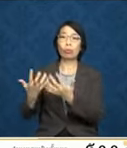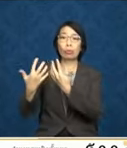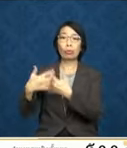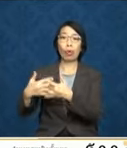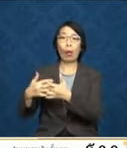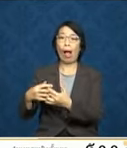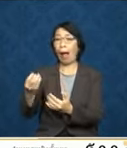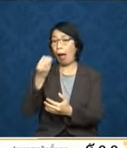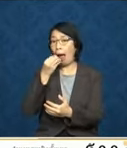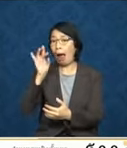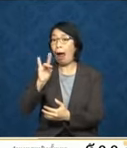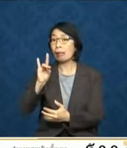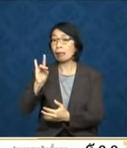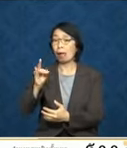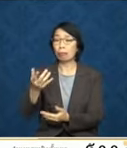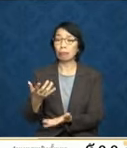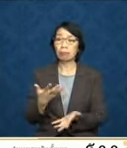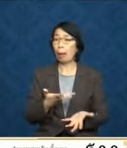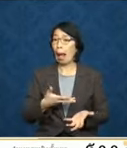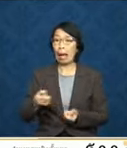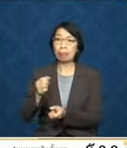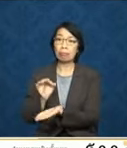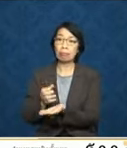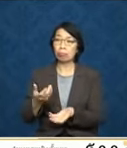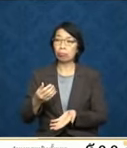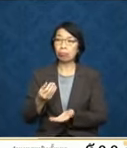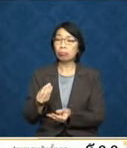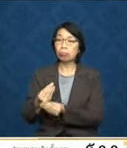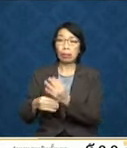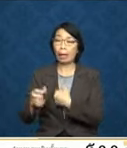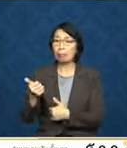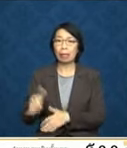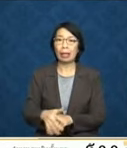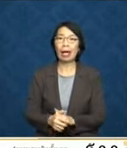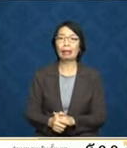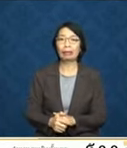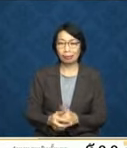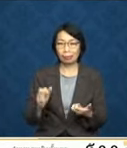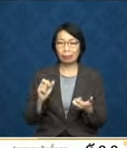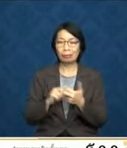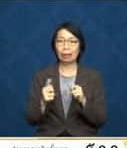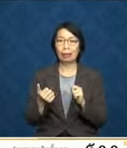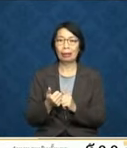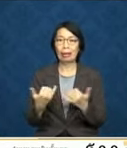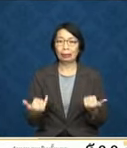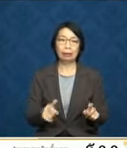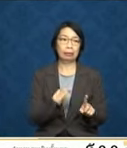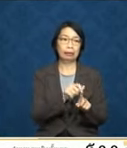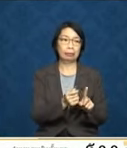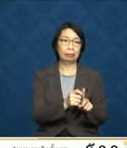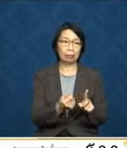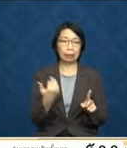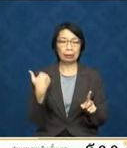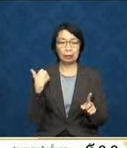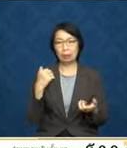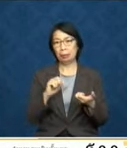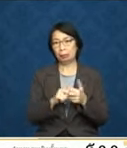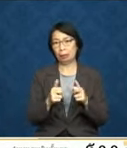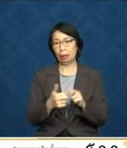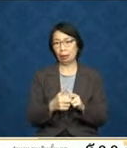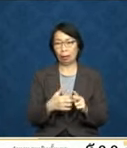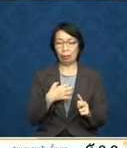รับซื้อข้าวโพดไทยเลยตอนนี้หรือซื้อก็กดราคาต่ำนะครับเพราะเขาเตรียมการจะนำเข้าข้าวโพดมาในโดยปลอดภาษีตั้งแต่